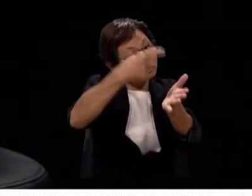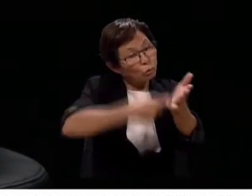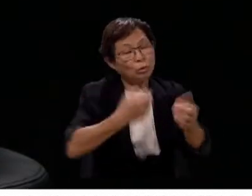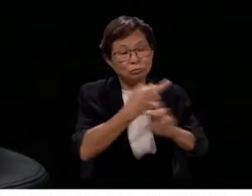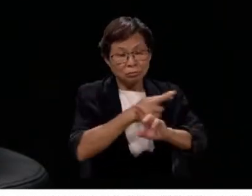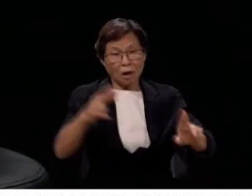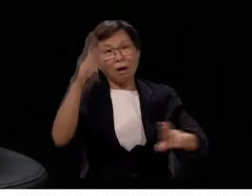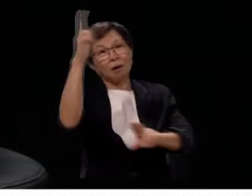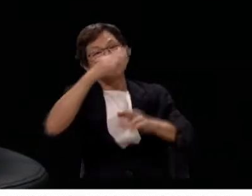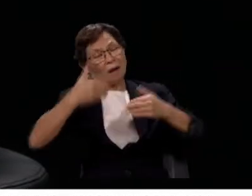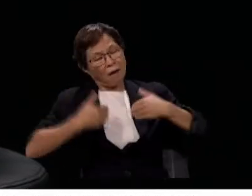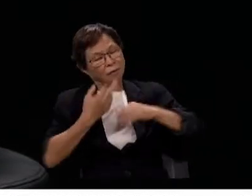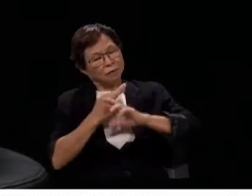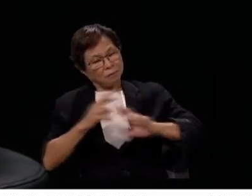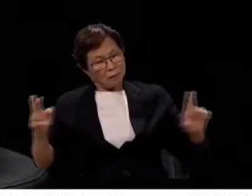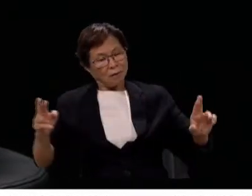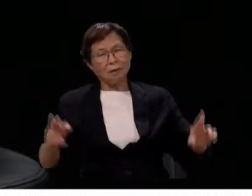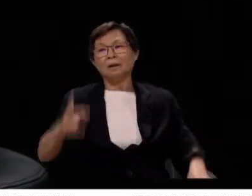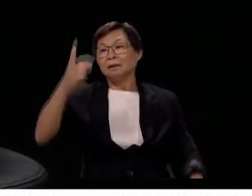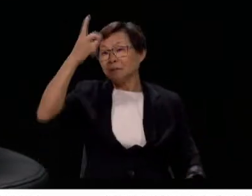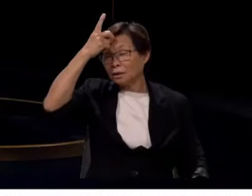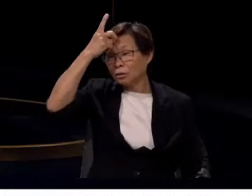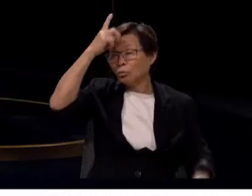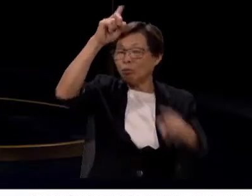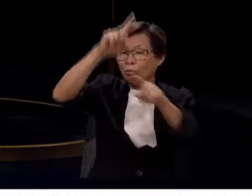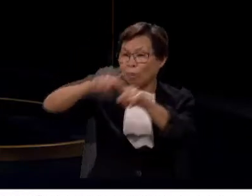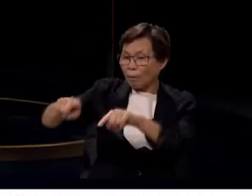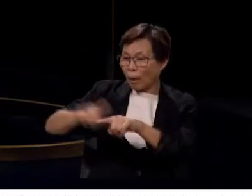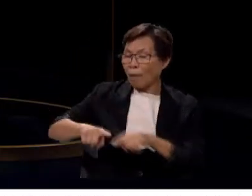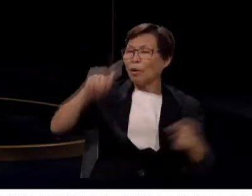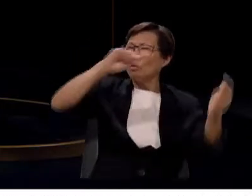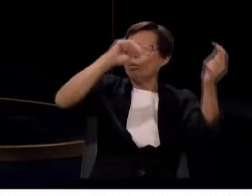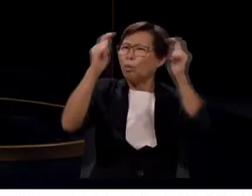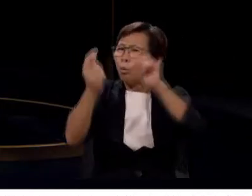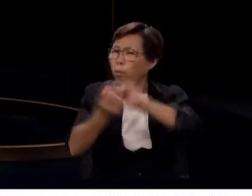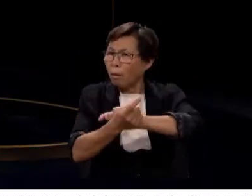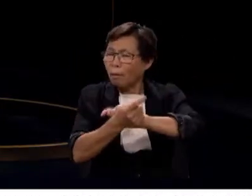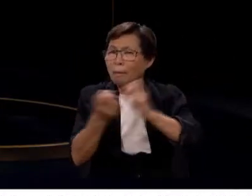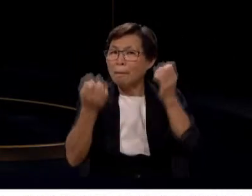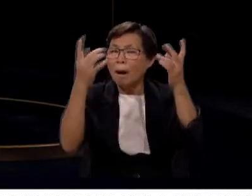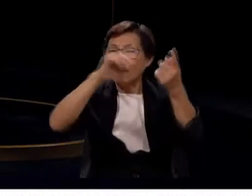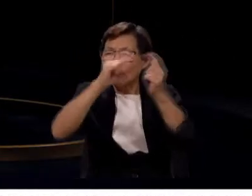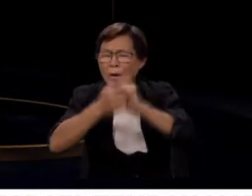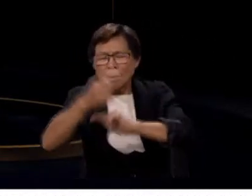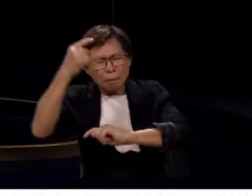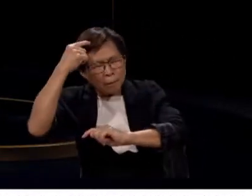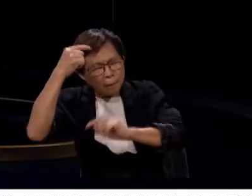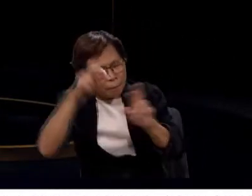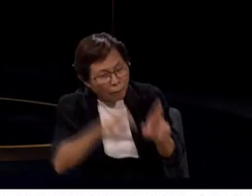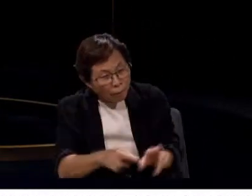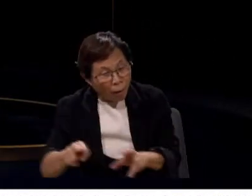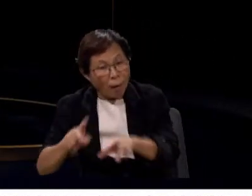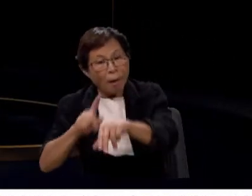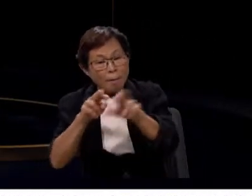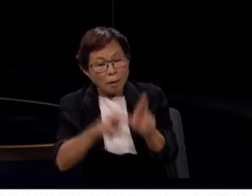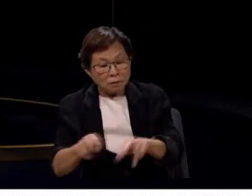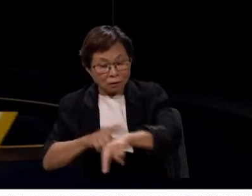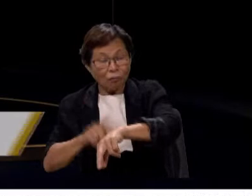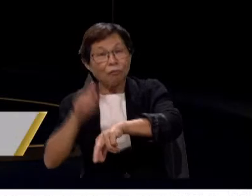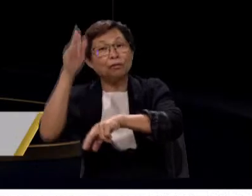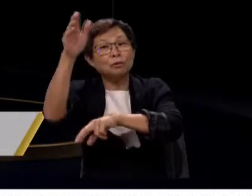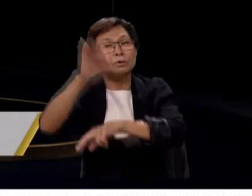disediakan juga oleh kerajaan ini atau sih material ataupun berubah yang banyak mengambil kira perancangan ke depan ini